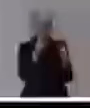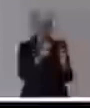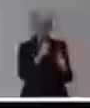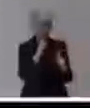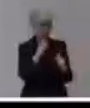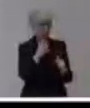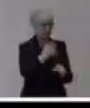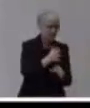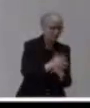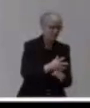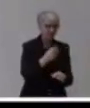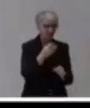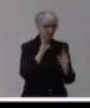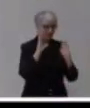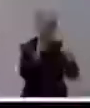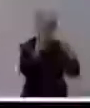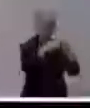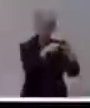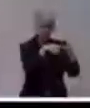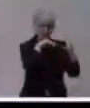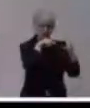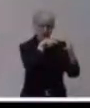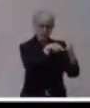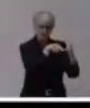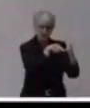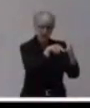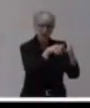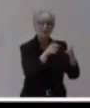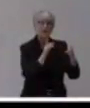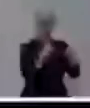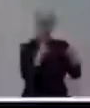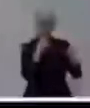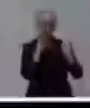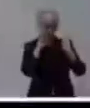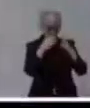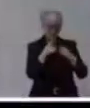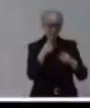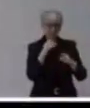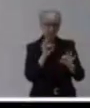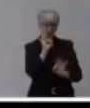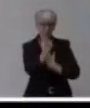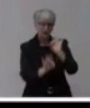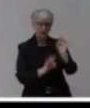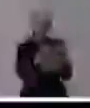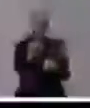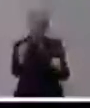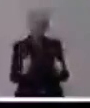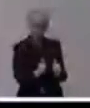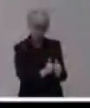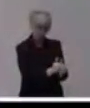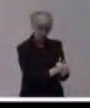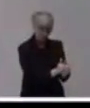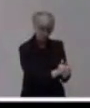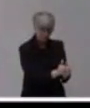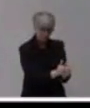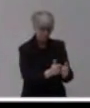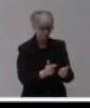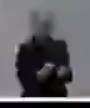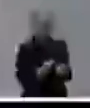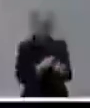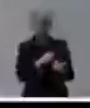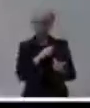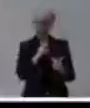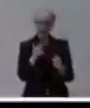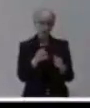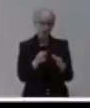degli interventi rivolti ai caregiver di anziani in situazioni di entrambi queste tipologie di interventi sono condotti